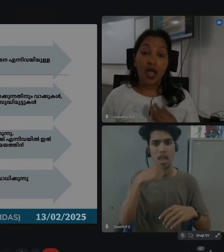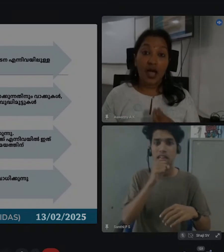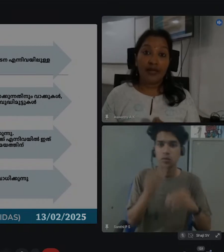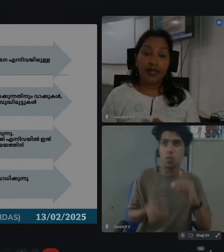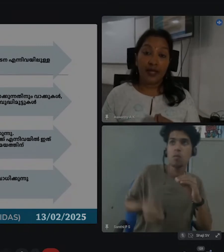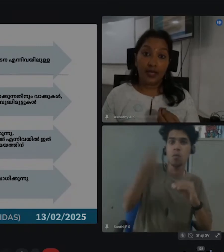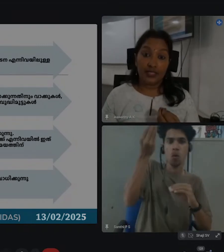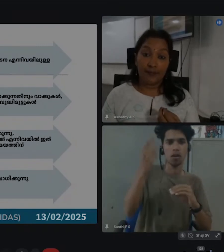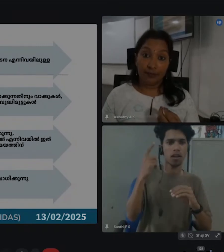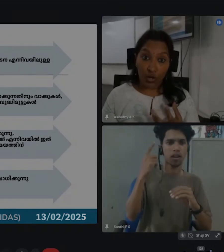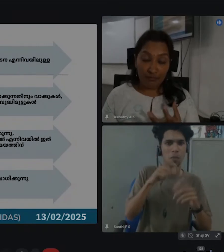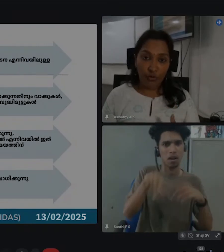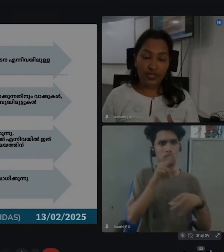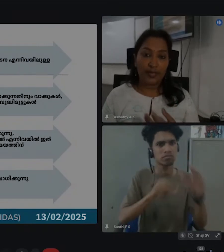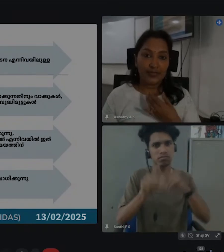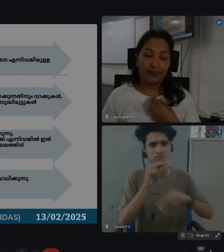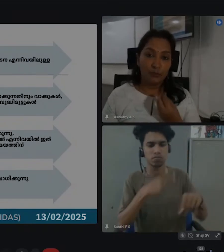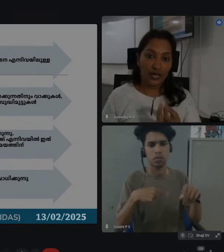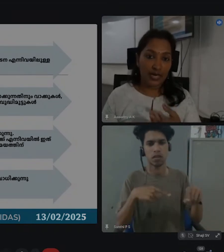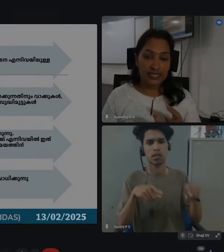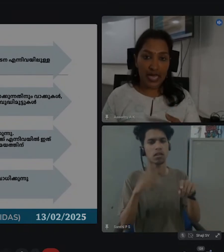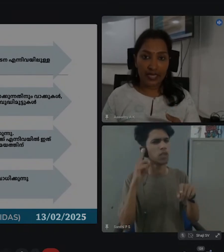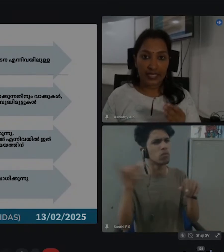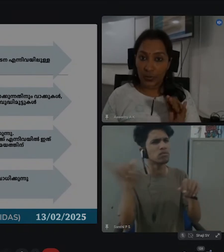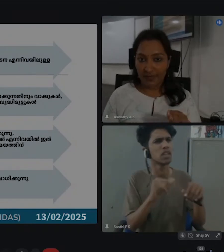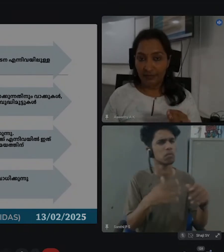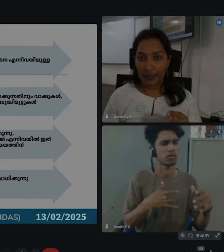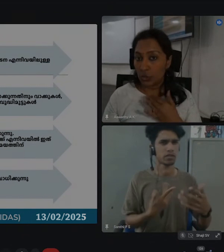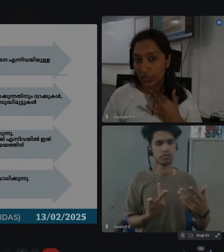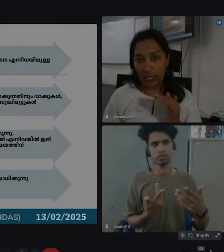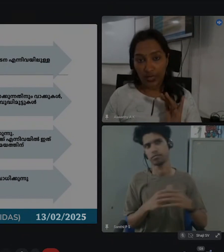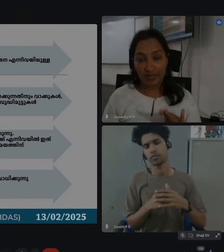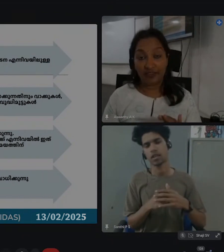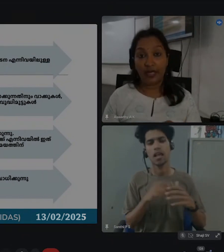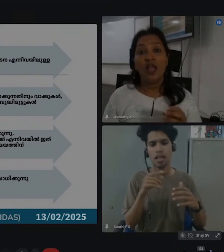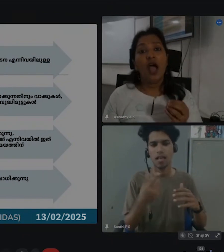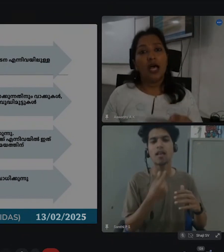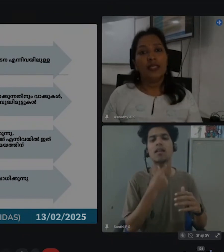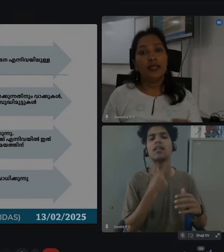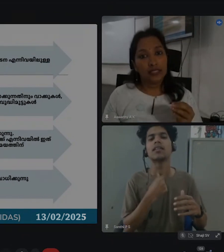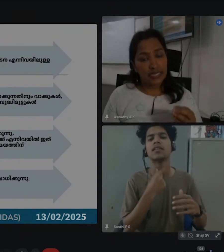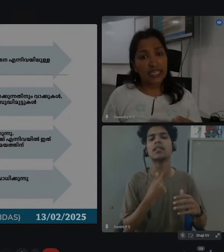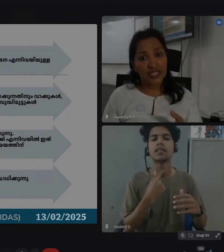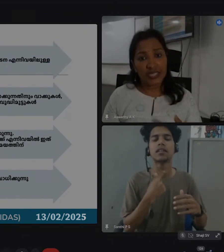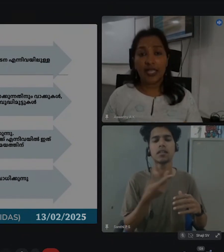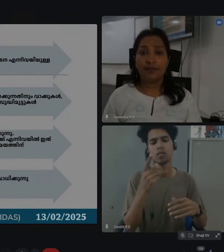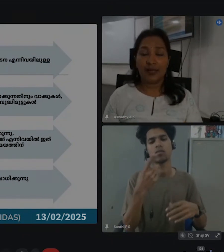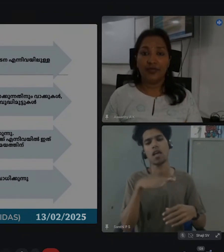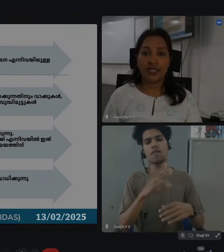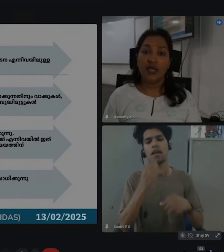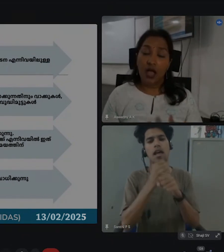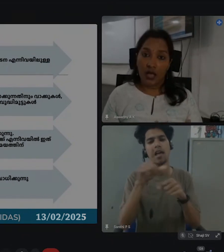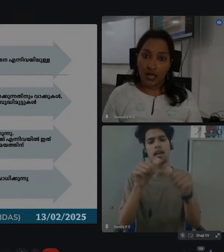ഉപയോഗിച്ച് അവരുടെ ശബ്ദം, വോക്കൽ ഫോൾഡ് എന്ന് പറയും, ശബ്ദം ഉണ്ടാകാൻ സഹായിക്കുന്ന ഒരു അവയവമാണ്, തൊണ്ടയിലുള്ള ഒരു അവയവമാണ്. അതില് ചെറിയ